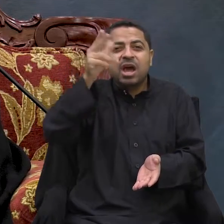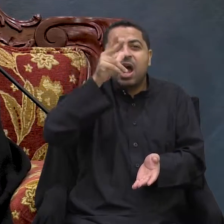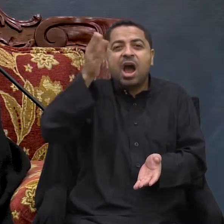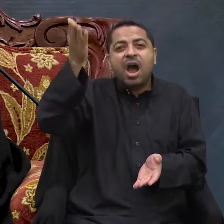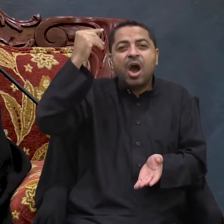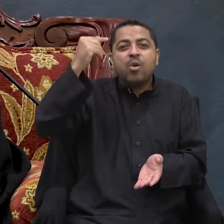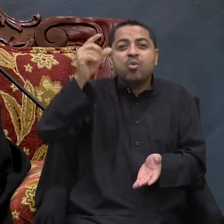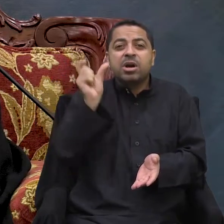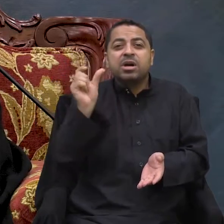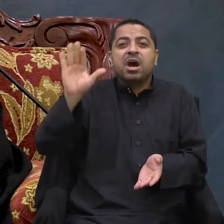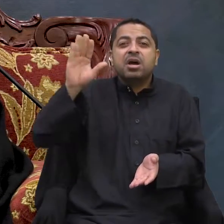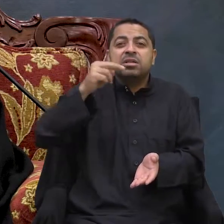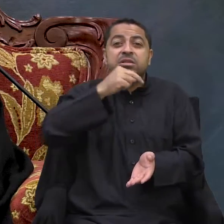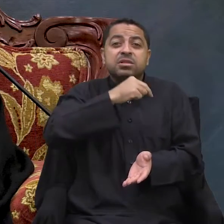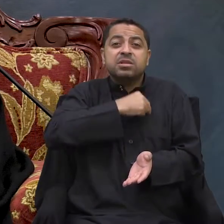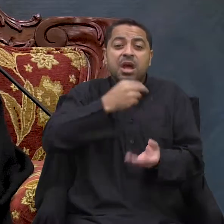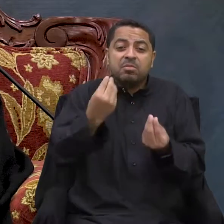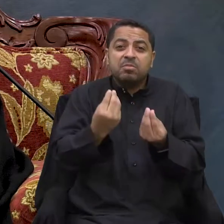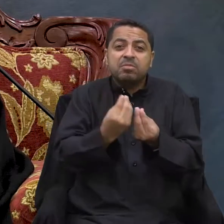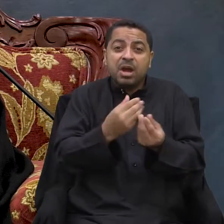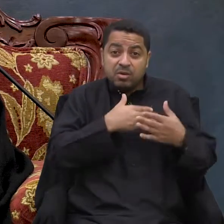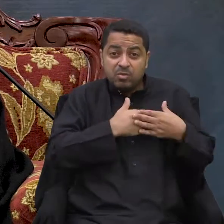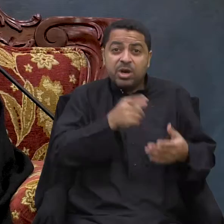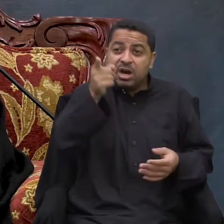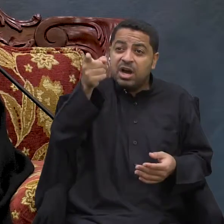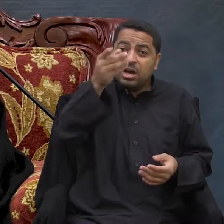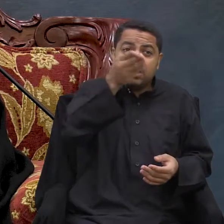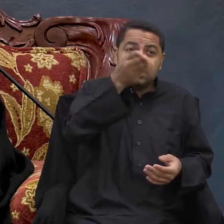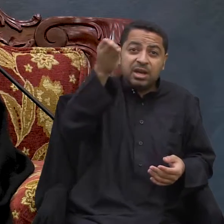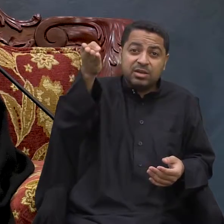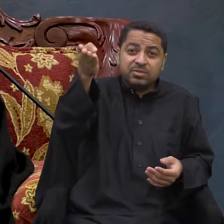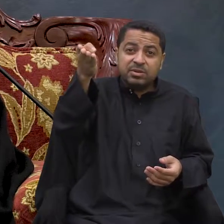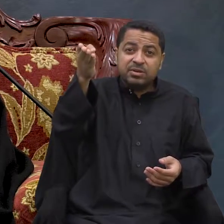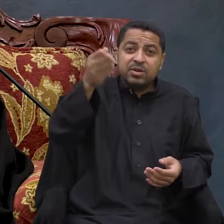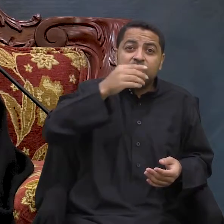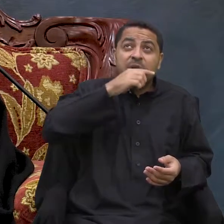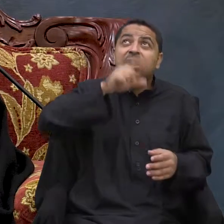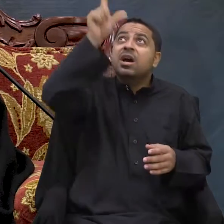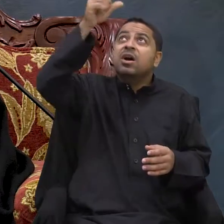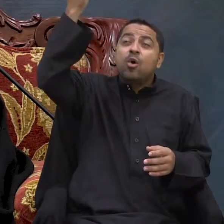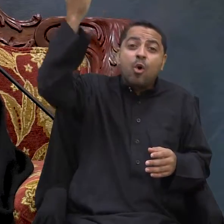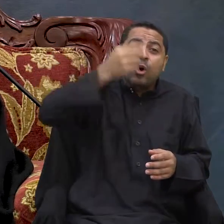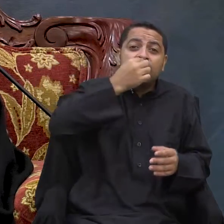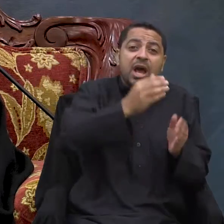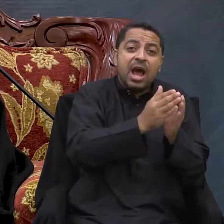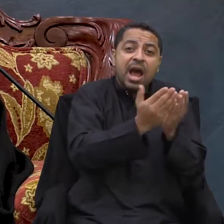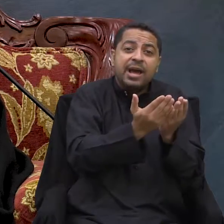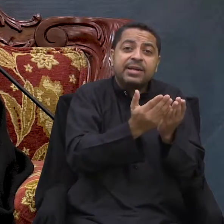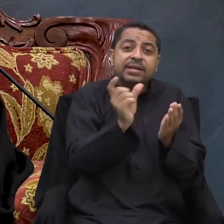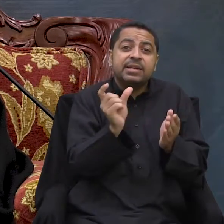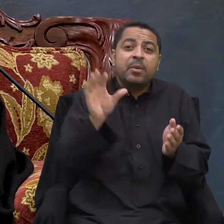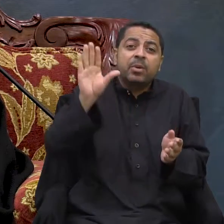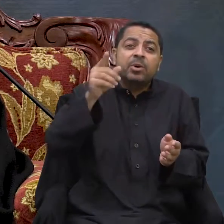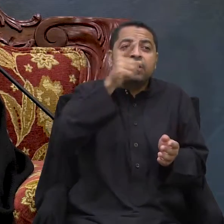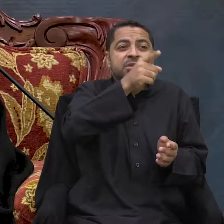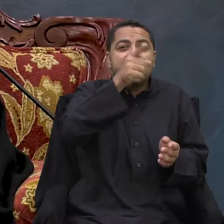وبالتالي فالحجة عليكم، وآمنتم بما أنزل على محمد ثم